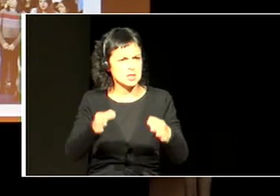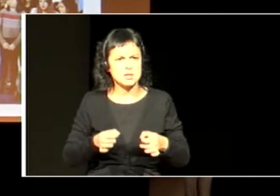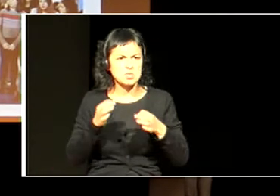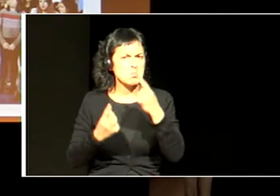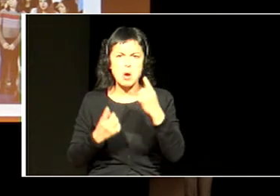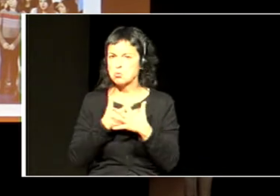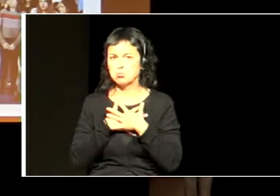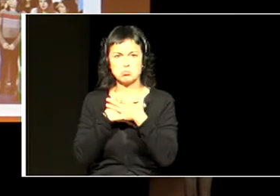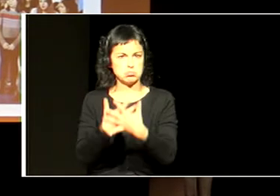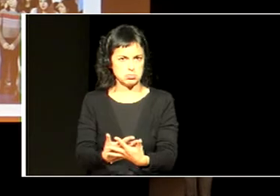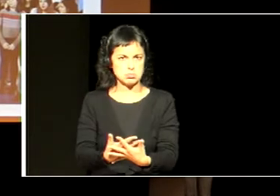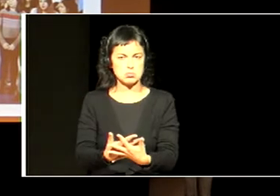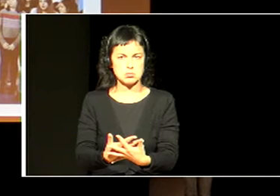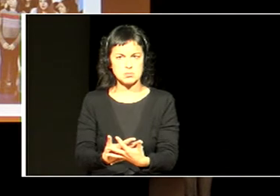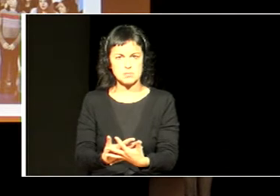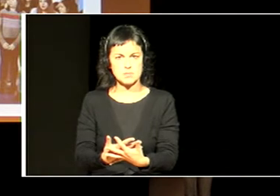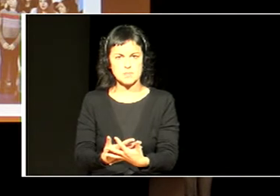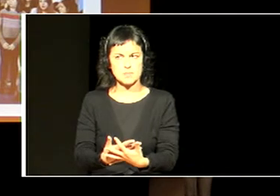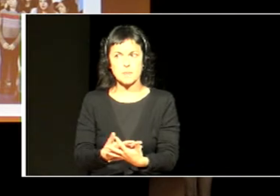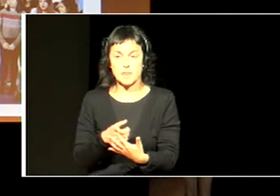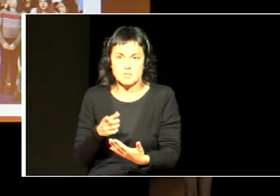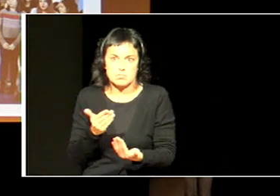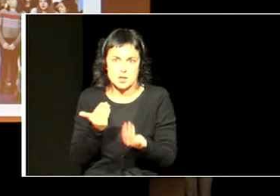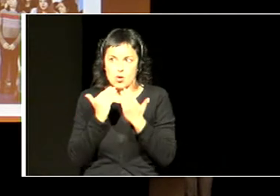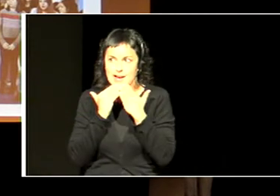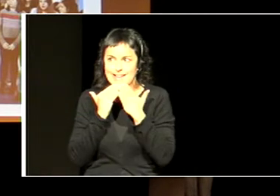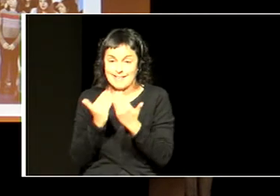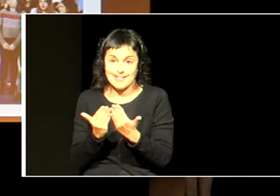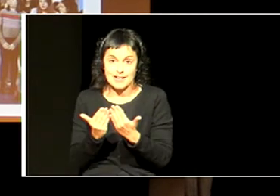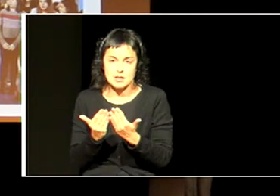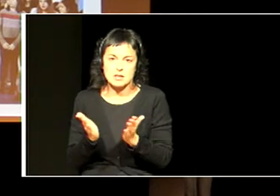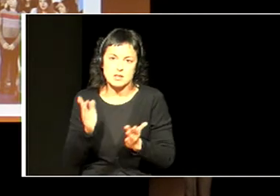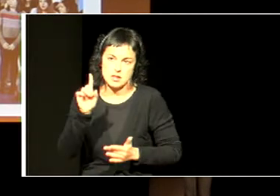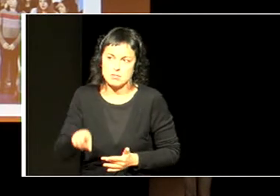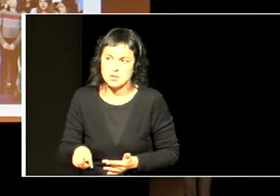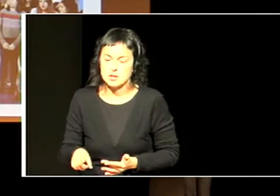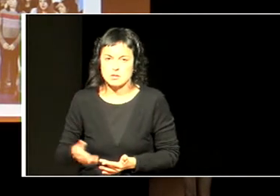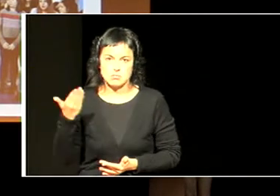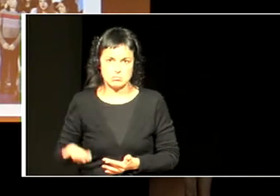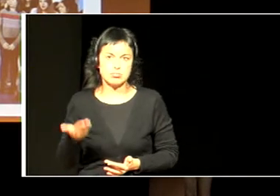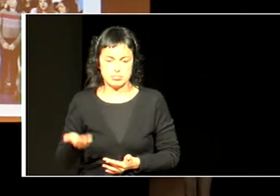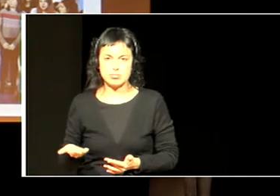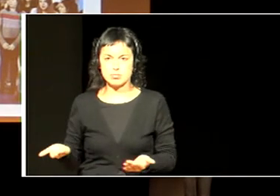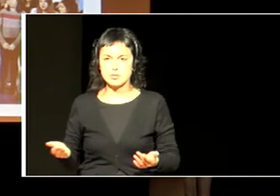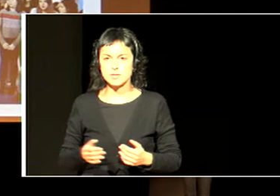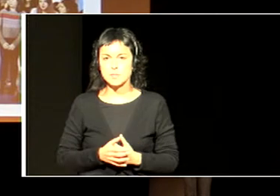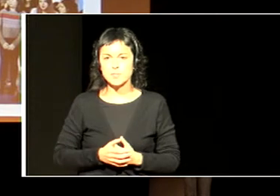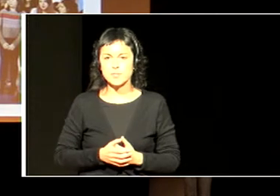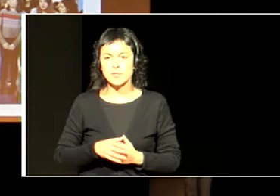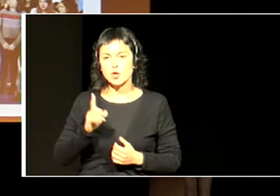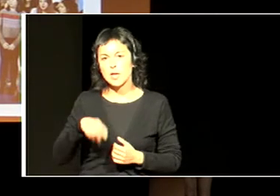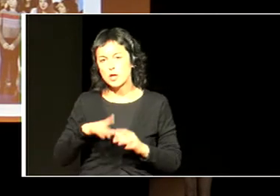egiteko. Prez. Eta hori oso eskertzekoa da eta oso importantea da. Gero, zeharkako